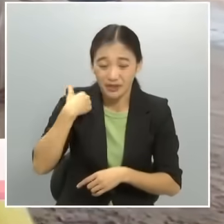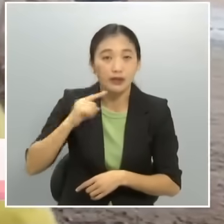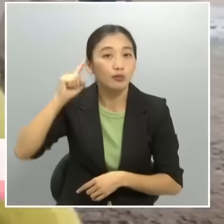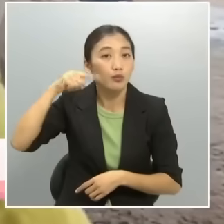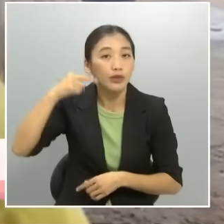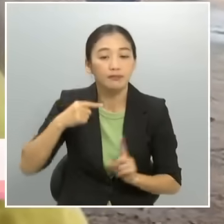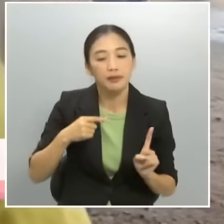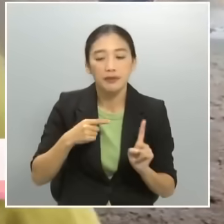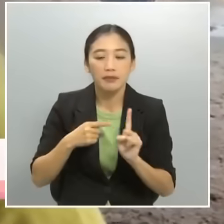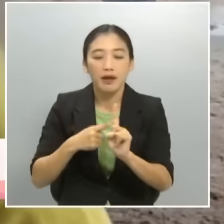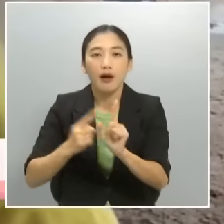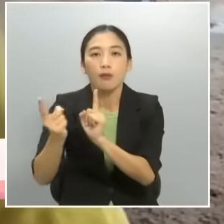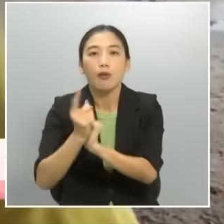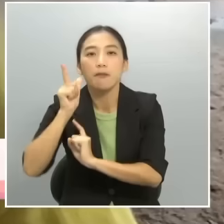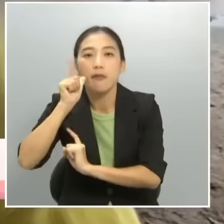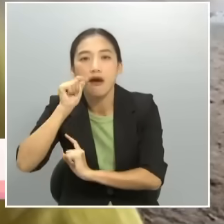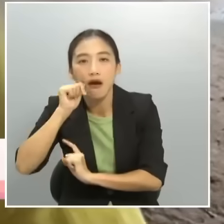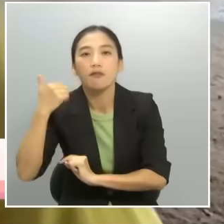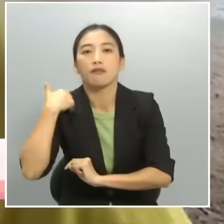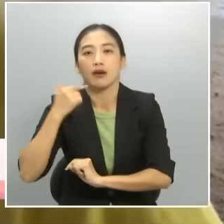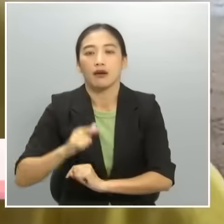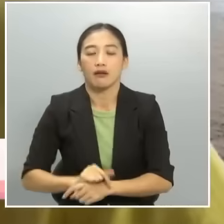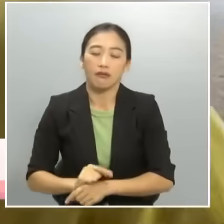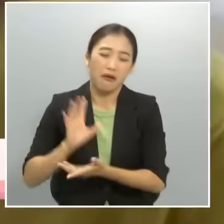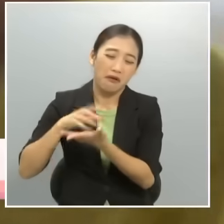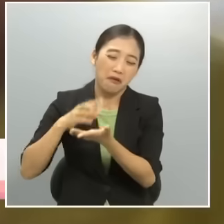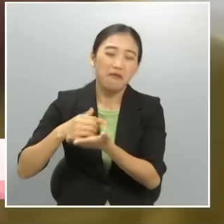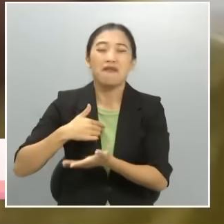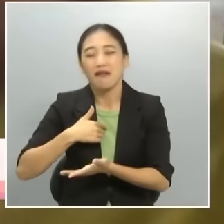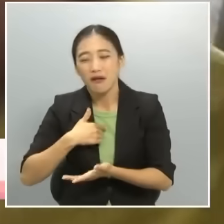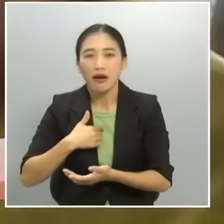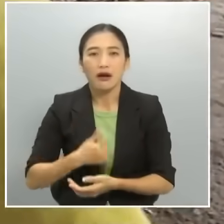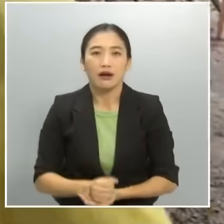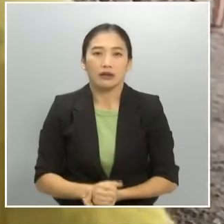ม่ปกป้องลูกทั้งนั้นที่แม่เองก็ไม่รู้เรื่องเลย